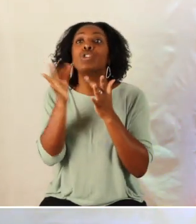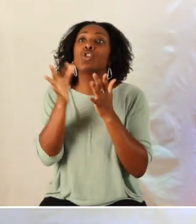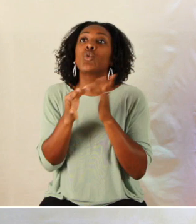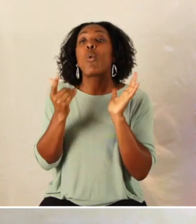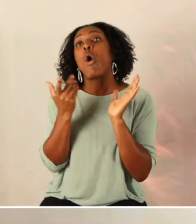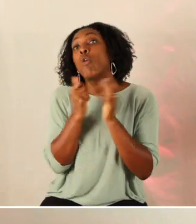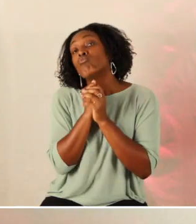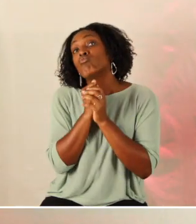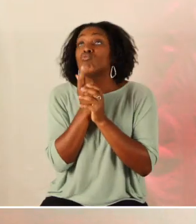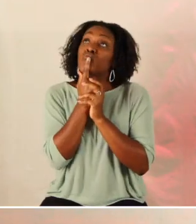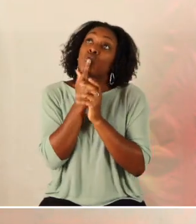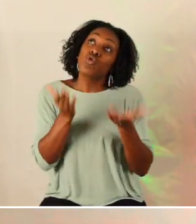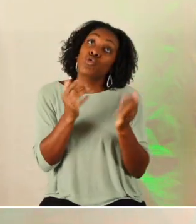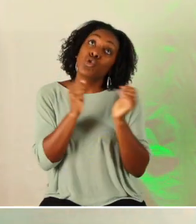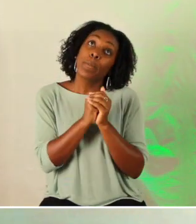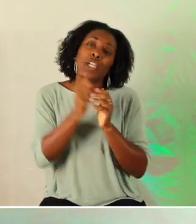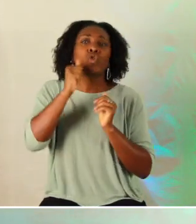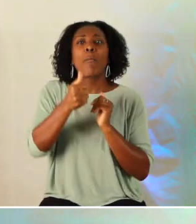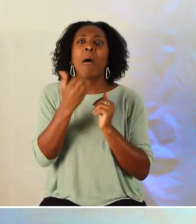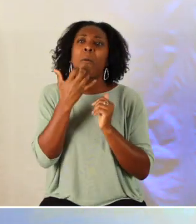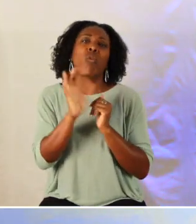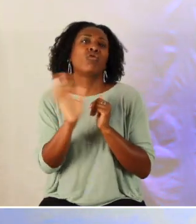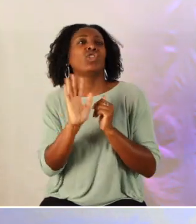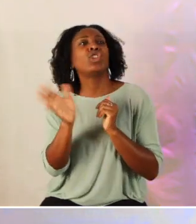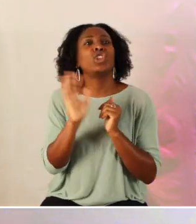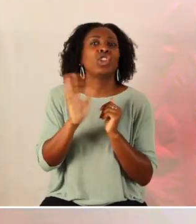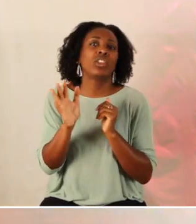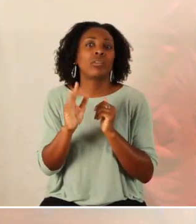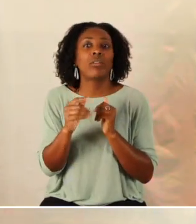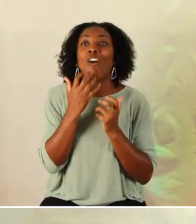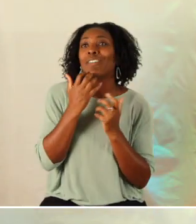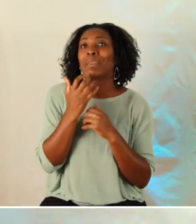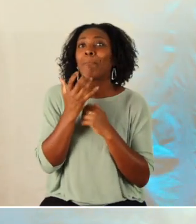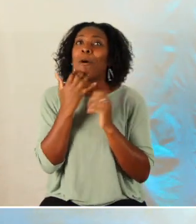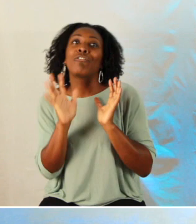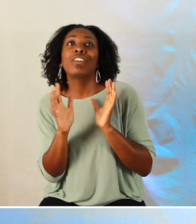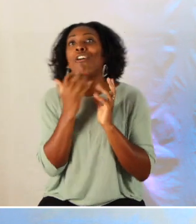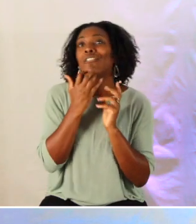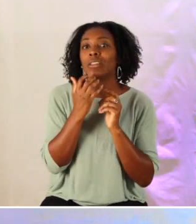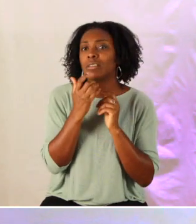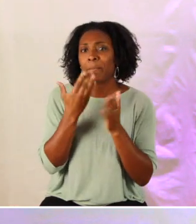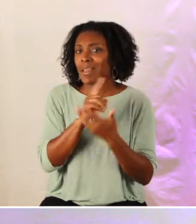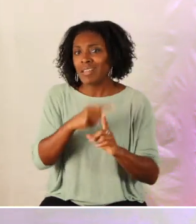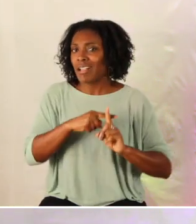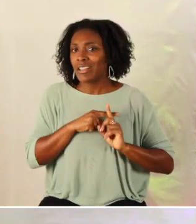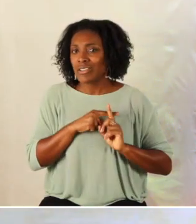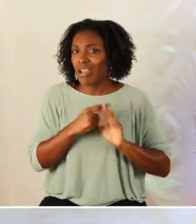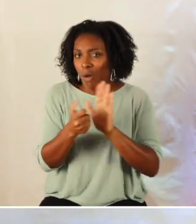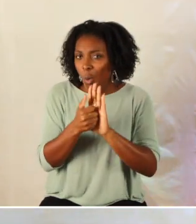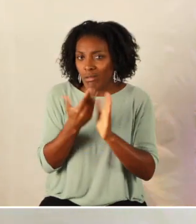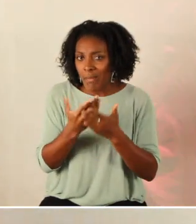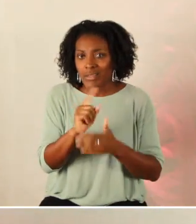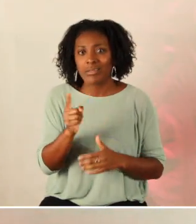Tiens, aujourd'hui j'ai envie de prier. Tiens, demain j'ai pas envie de prier. » On ne marche pas à l'envie en tant que chrétien. Notre seul